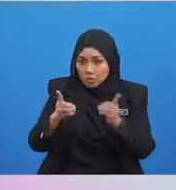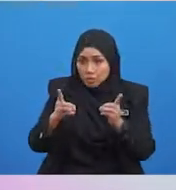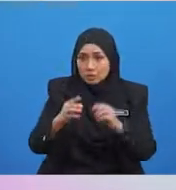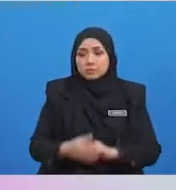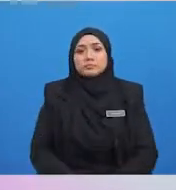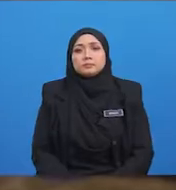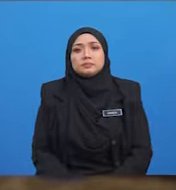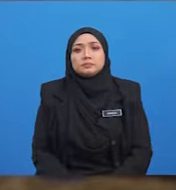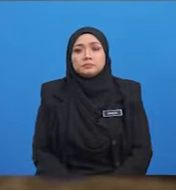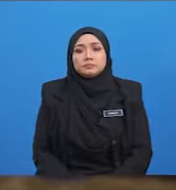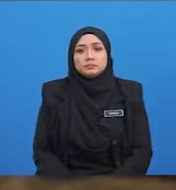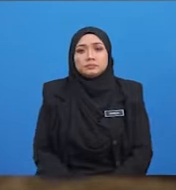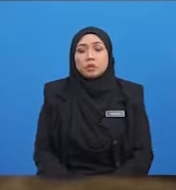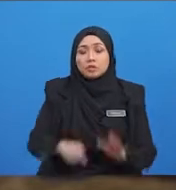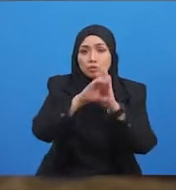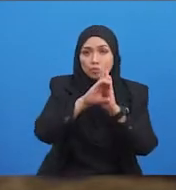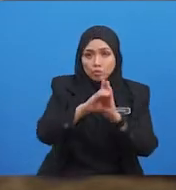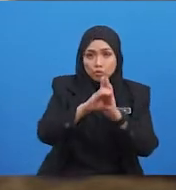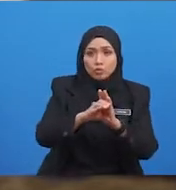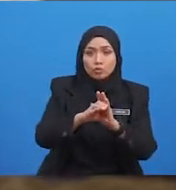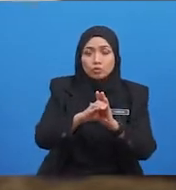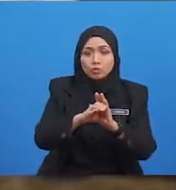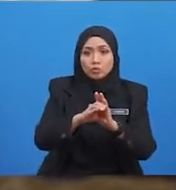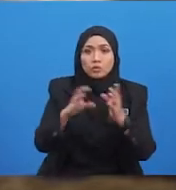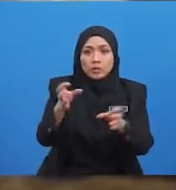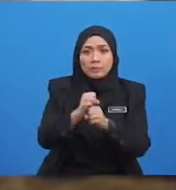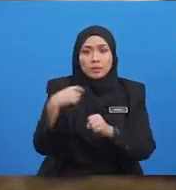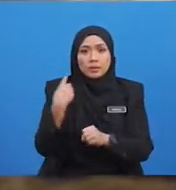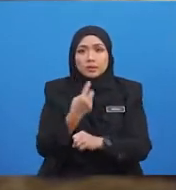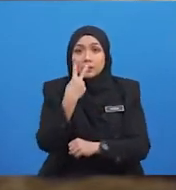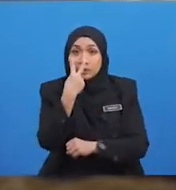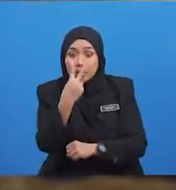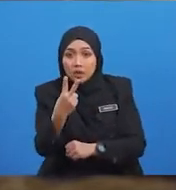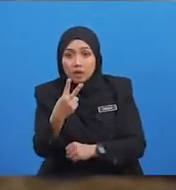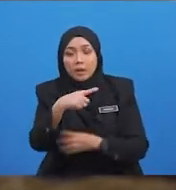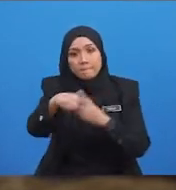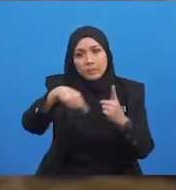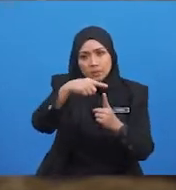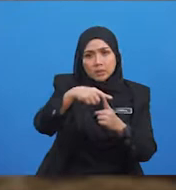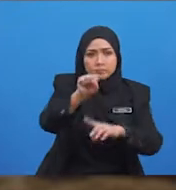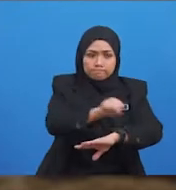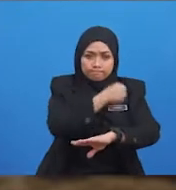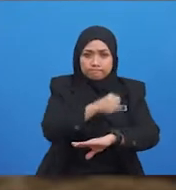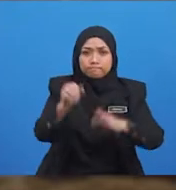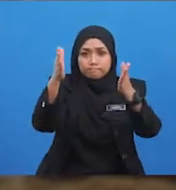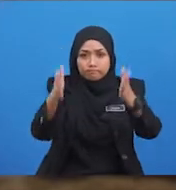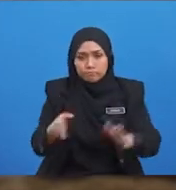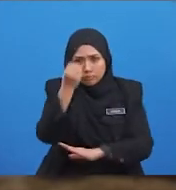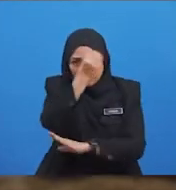Contohnya, dapat kita lihat menerusi sajak apabila penyajak